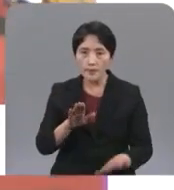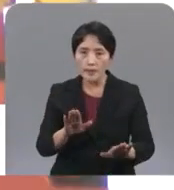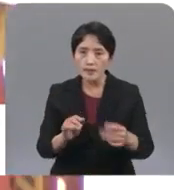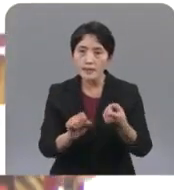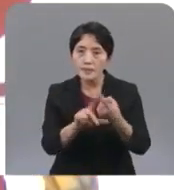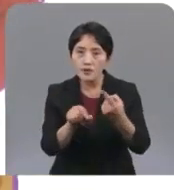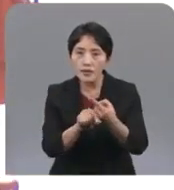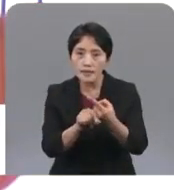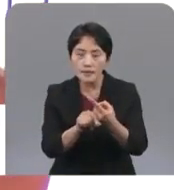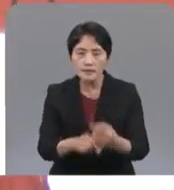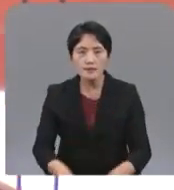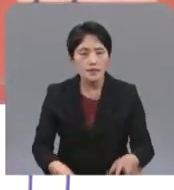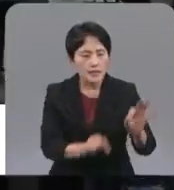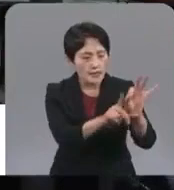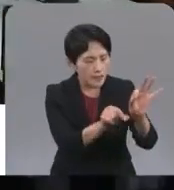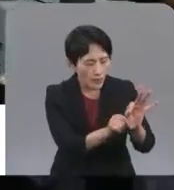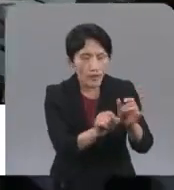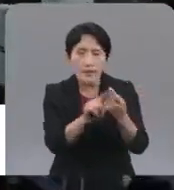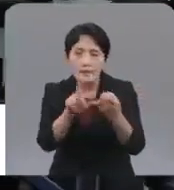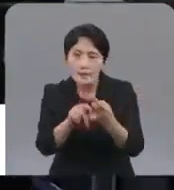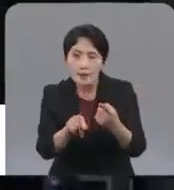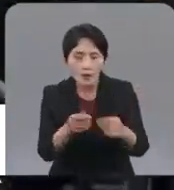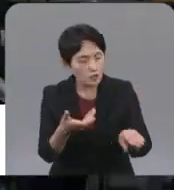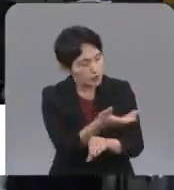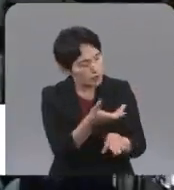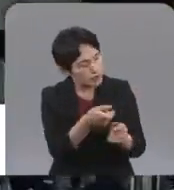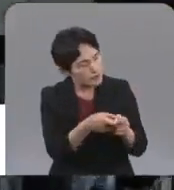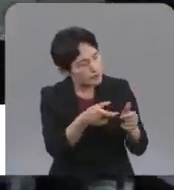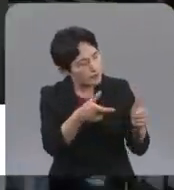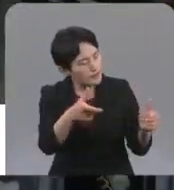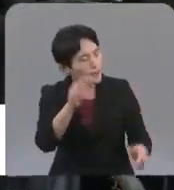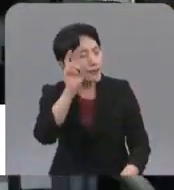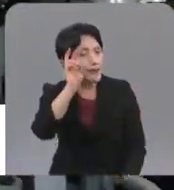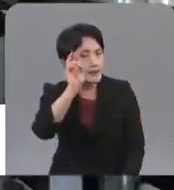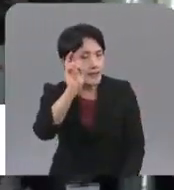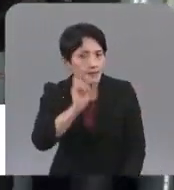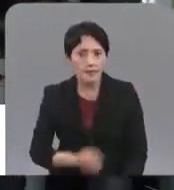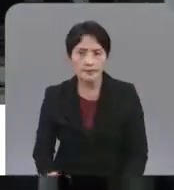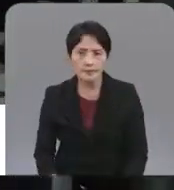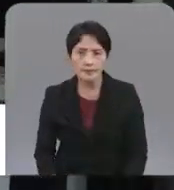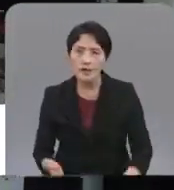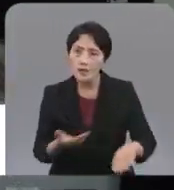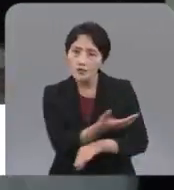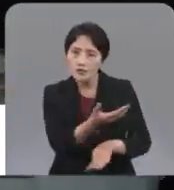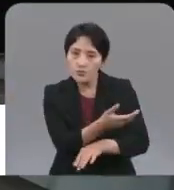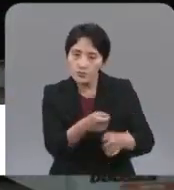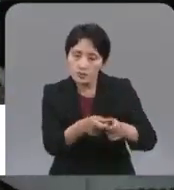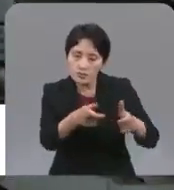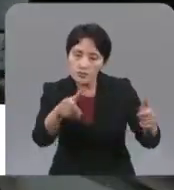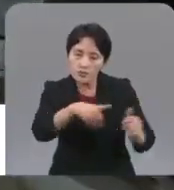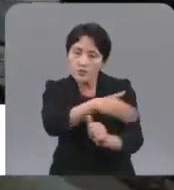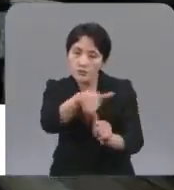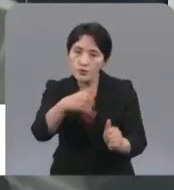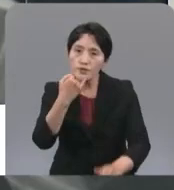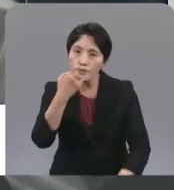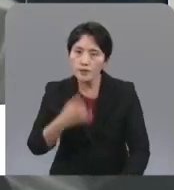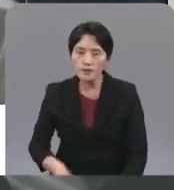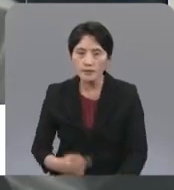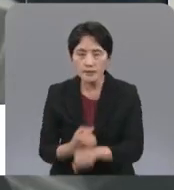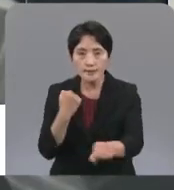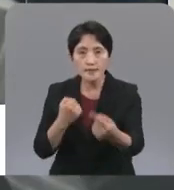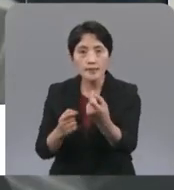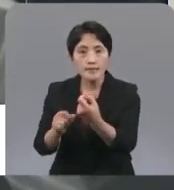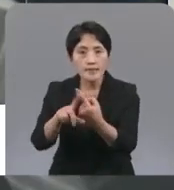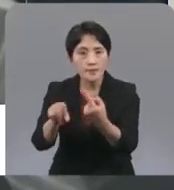увеличившись на 3,2% в годовом исчислении экспорт полупроводников увеличился в